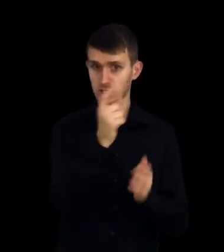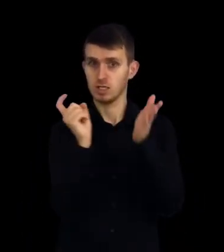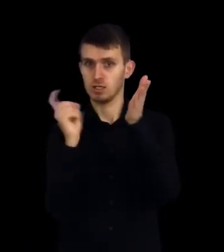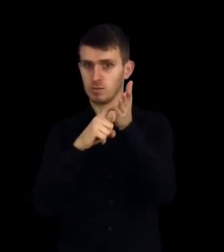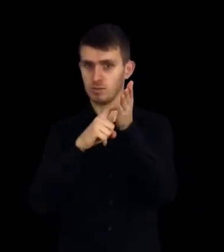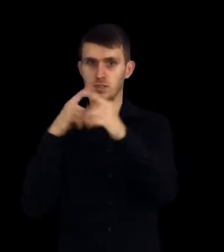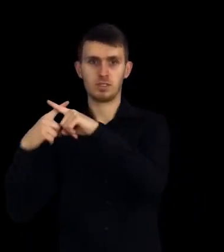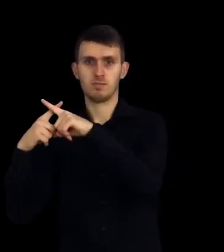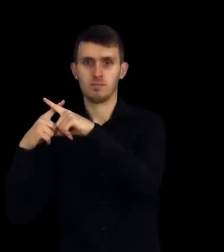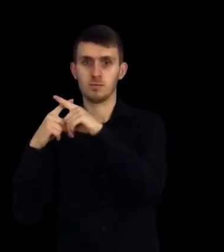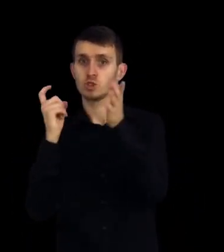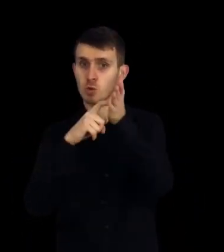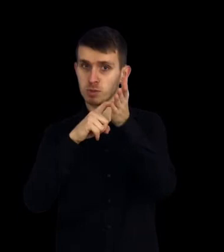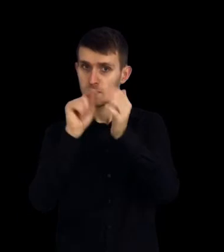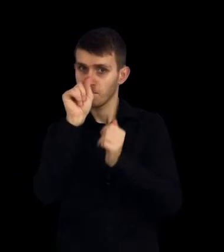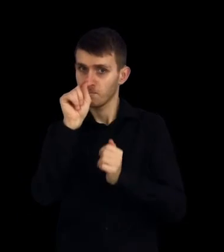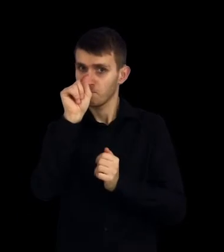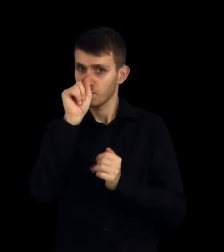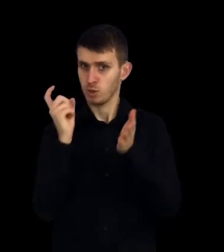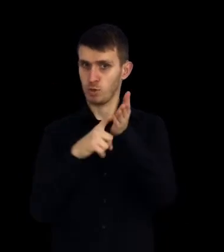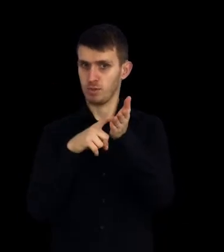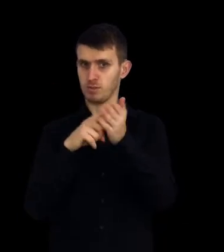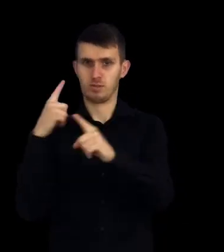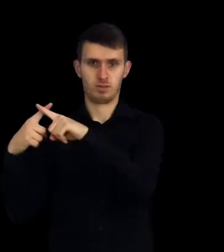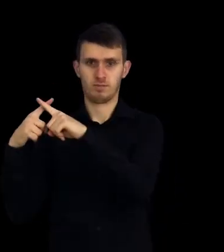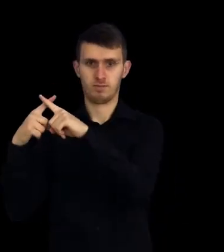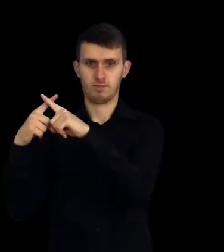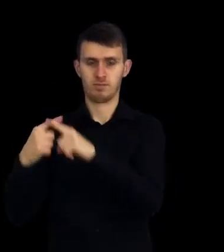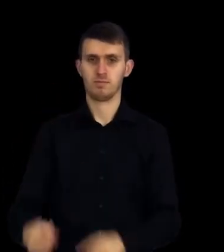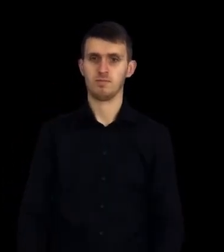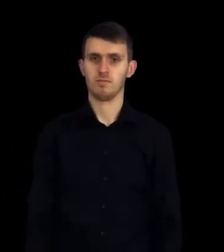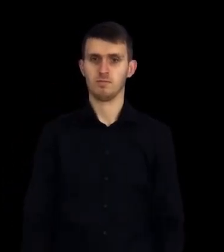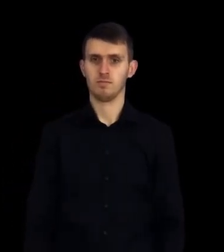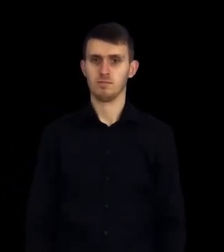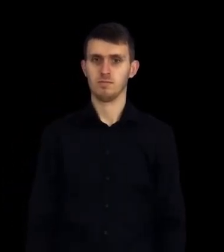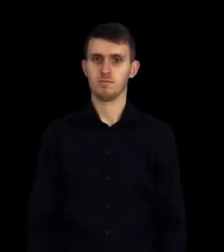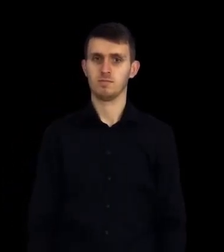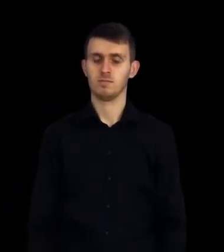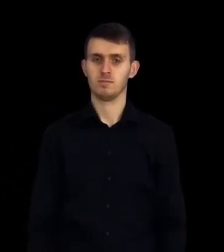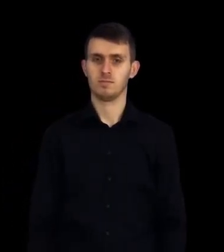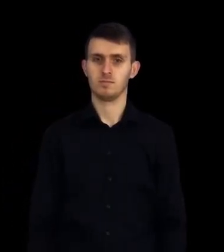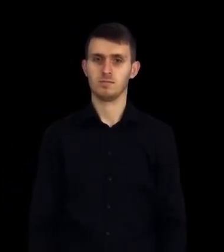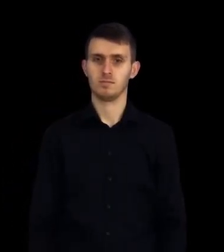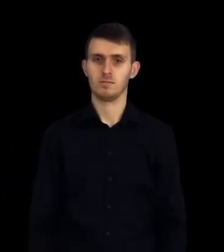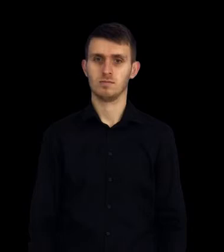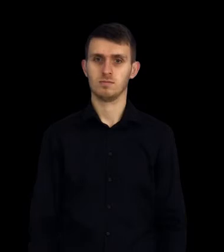możemy napisać dwa kropka x